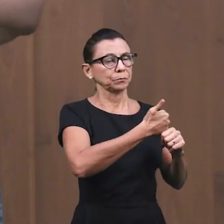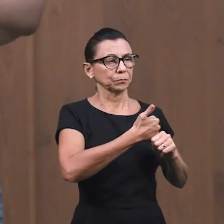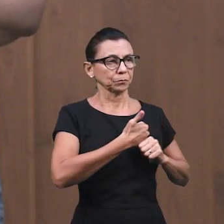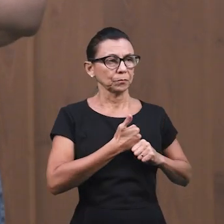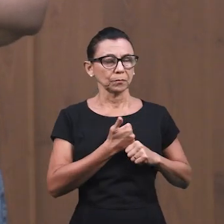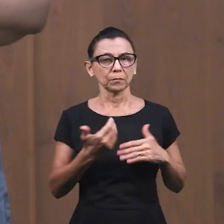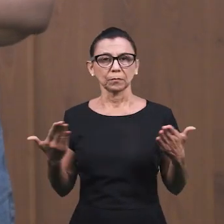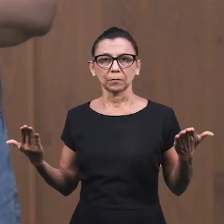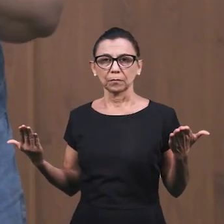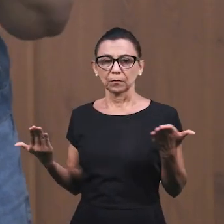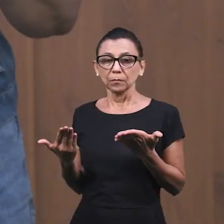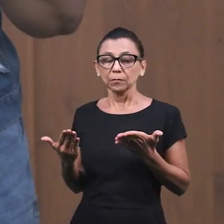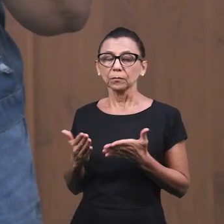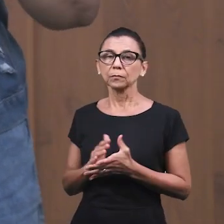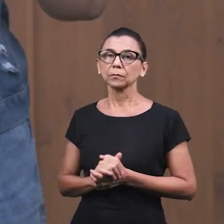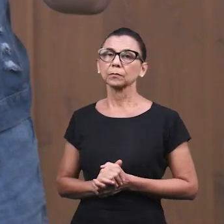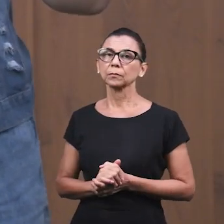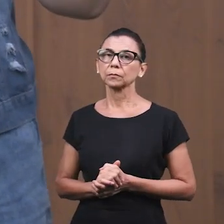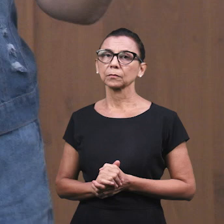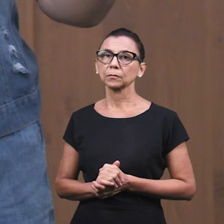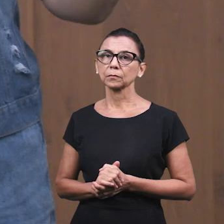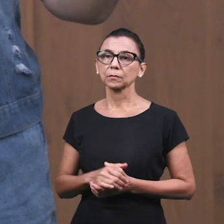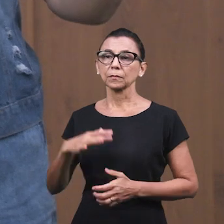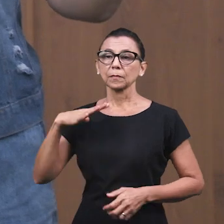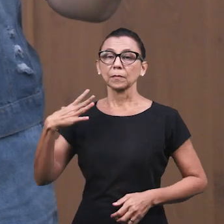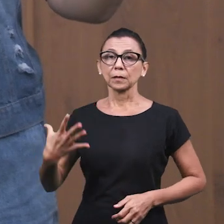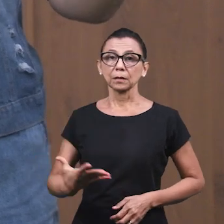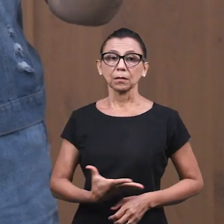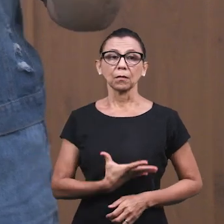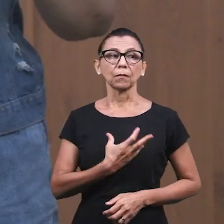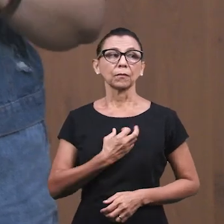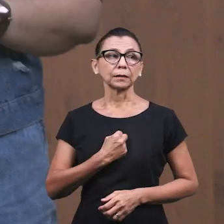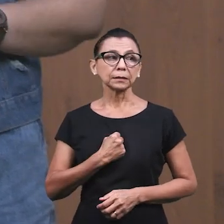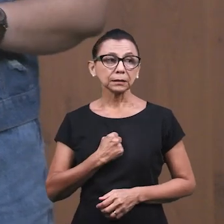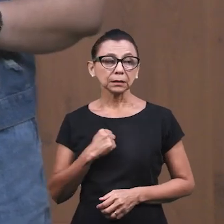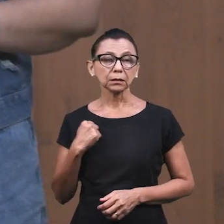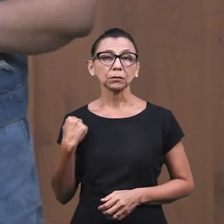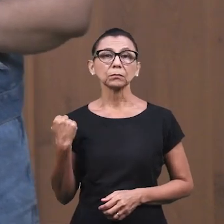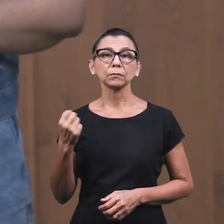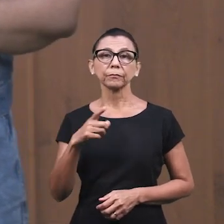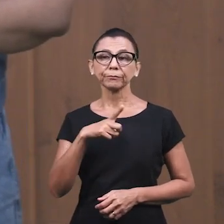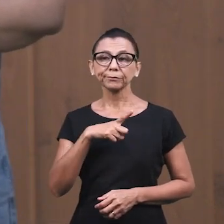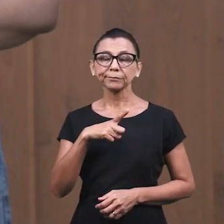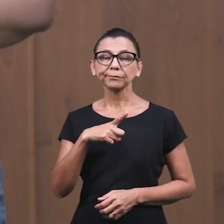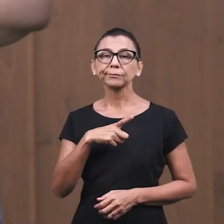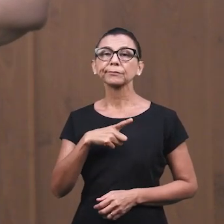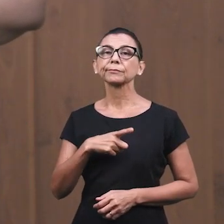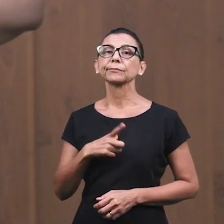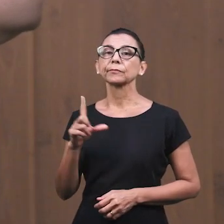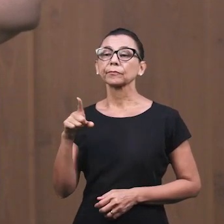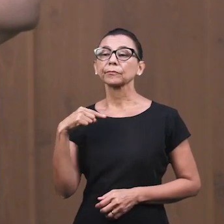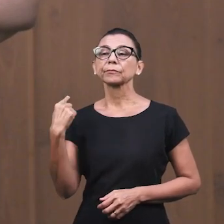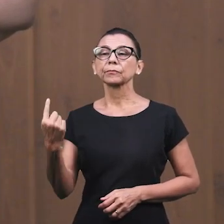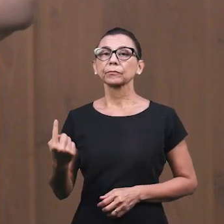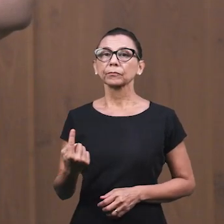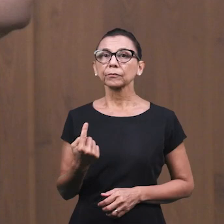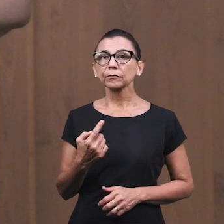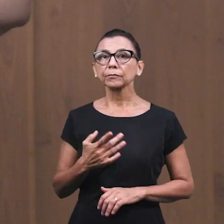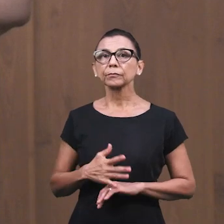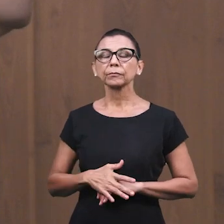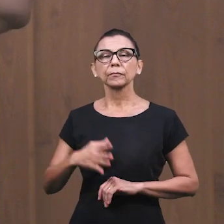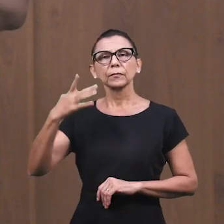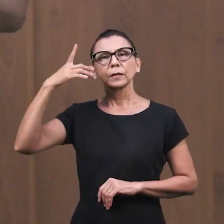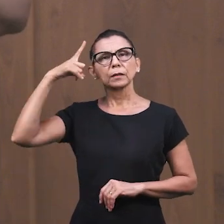Il a été tué à notre place afin qu'aujourd'hui, nous puissions avoir le salut. Et ce jour si